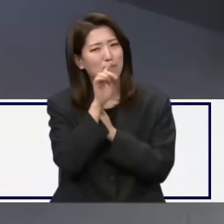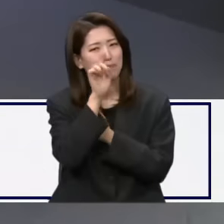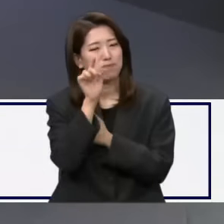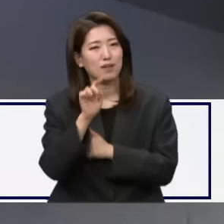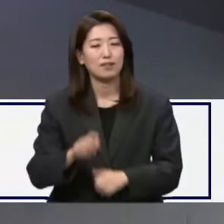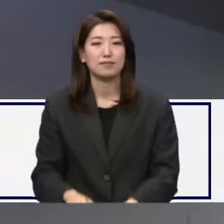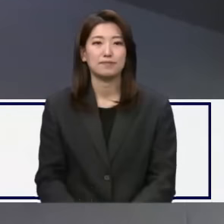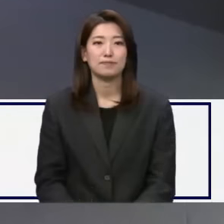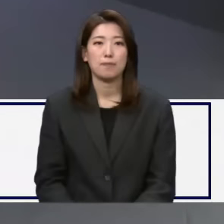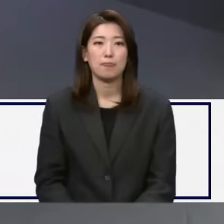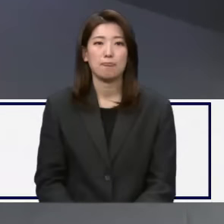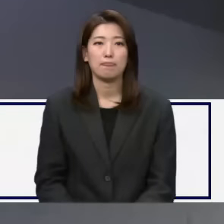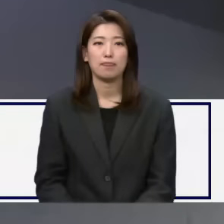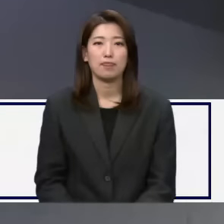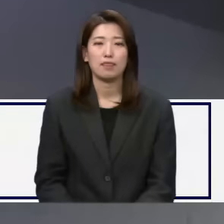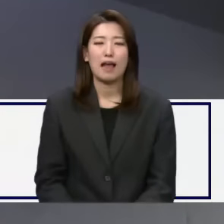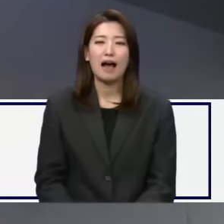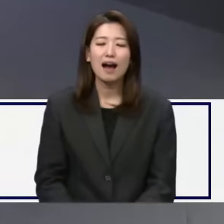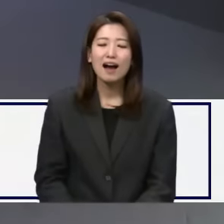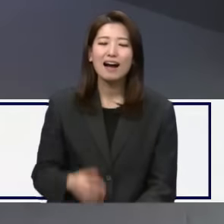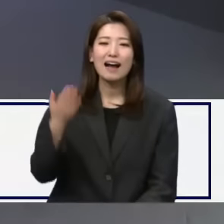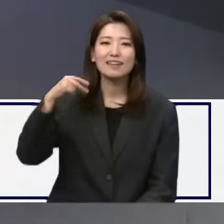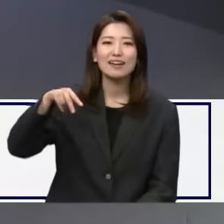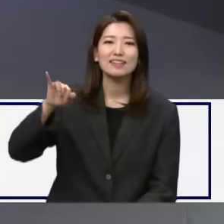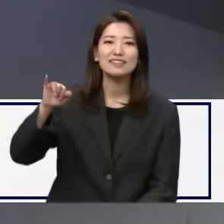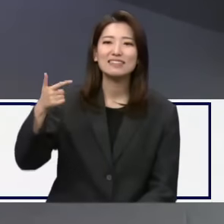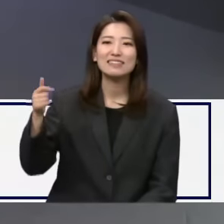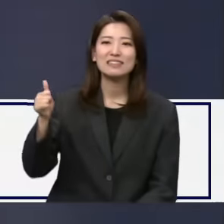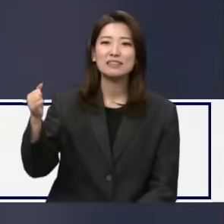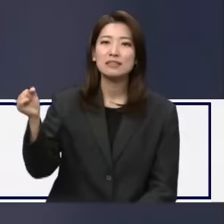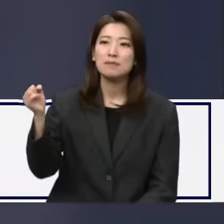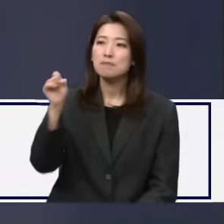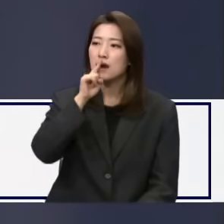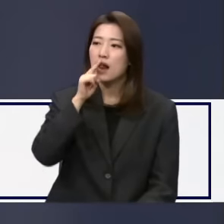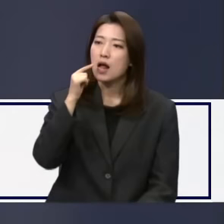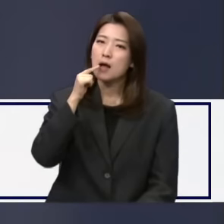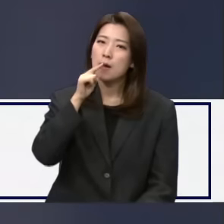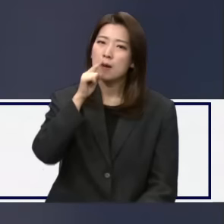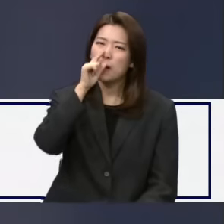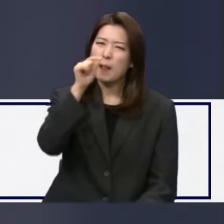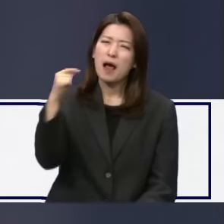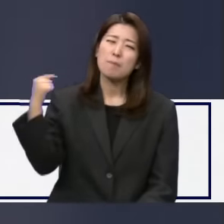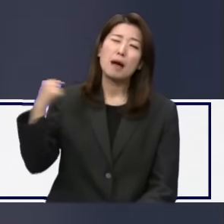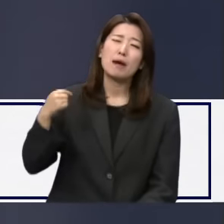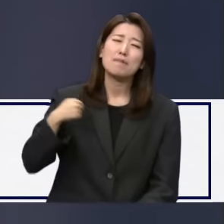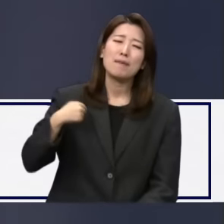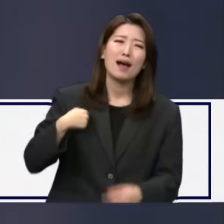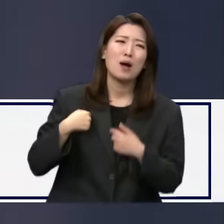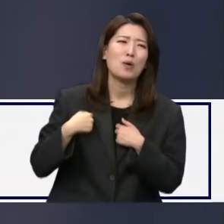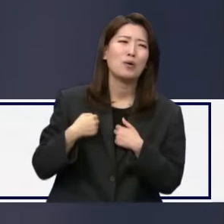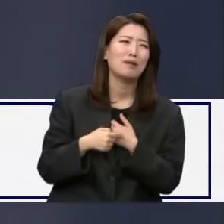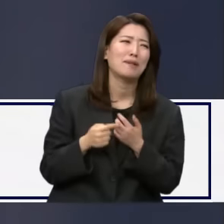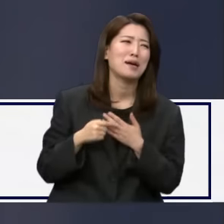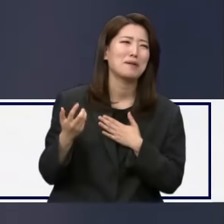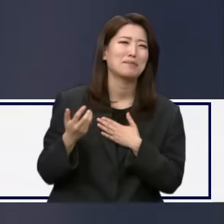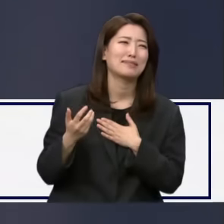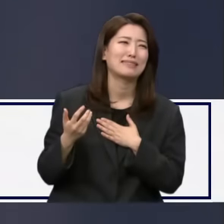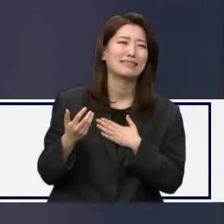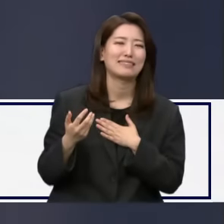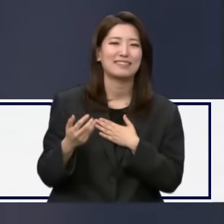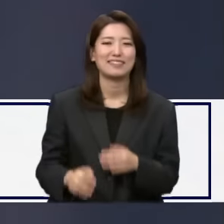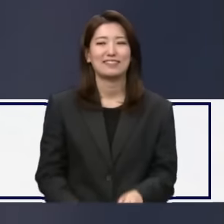신조 님 말씀이 너무 아파서 눈물이 막 나 는데요 그 그렇게 말씀드려 보고 싶습니다